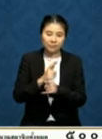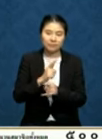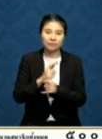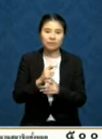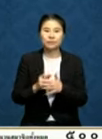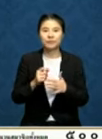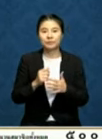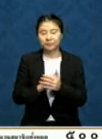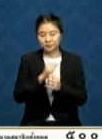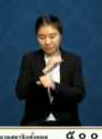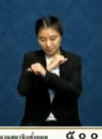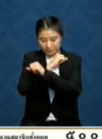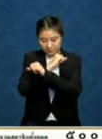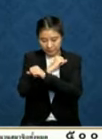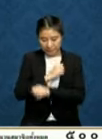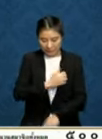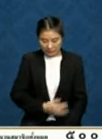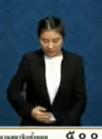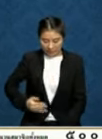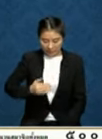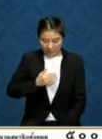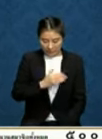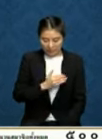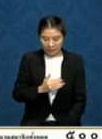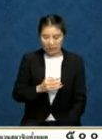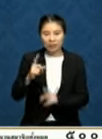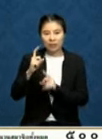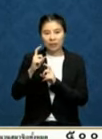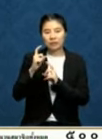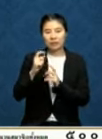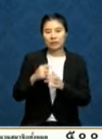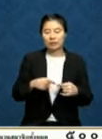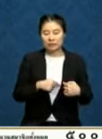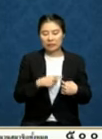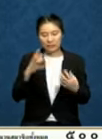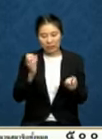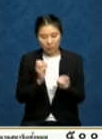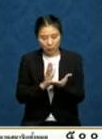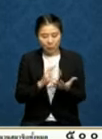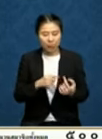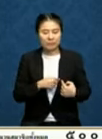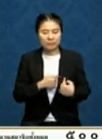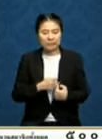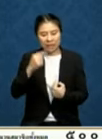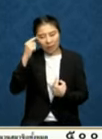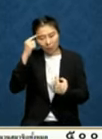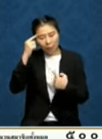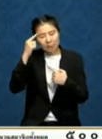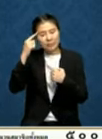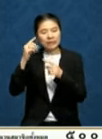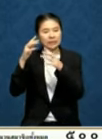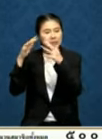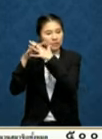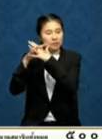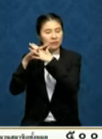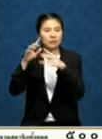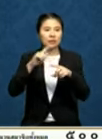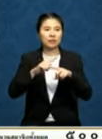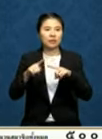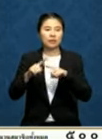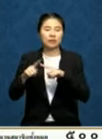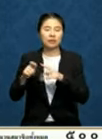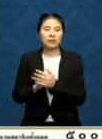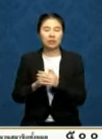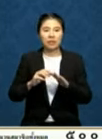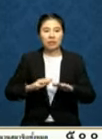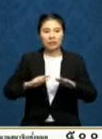างร่างกายและจิตใจค่ะท่านประธานทั้งภายในและภายนอกครอบครัวหรือผู้ปกครองค่ะท่านอีกนะคะที่ฉันคิดว่าเด็ก